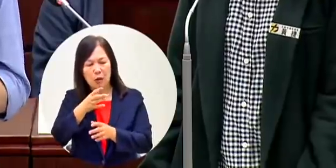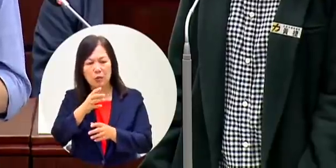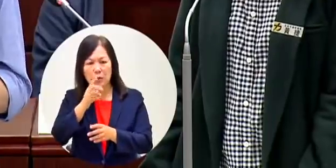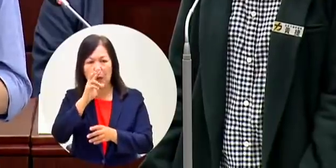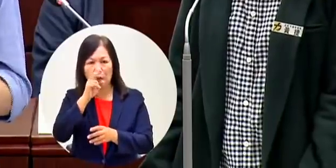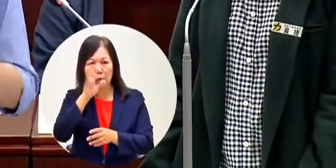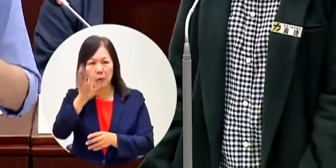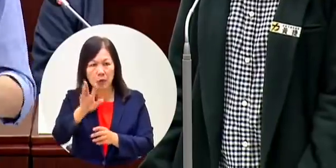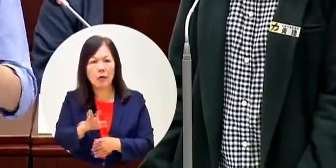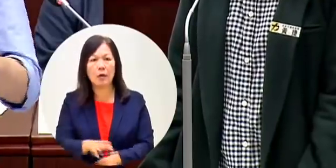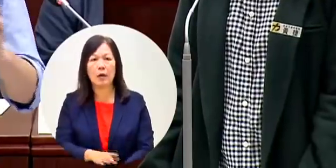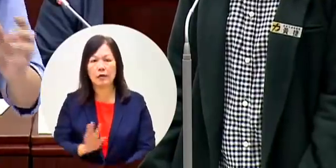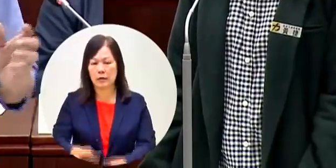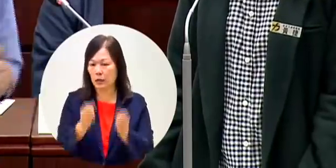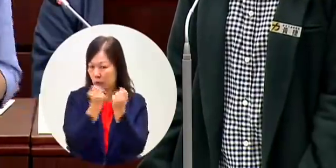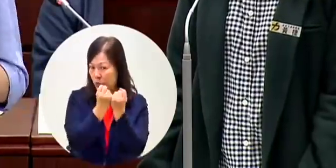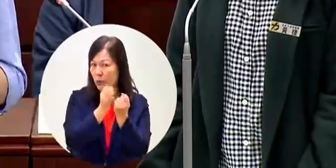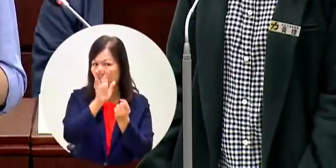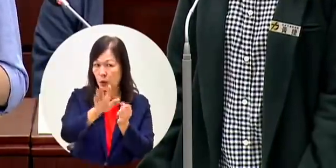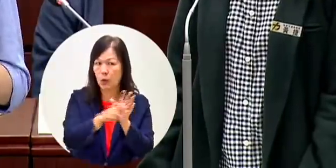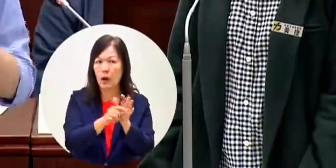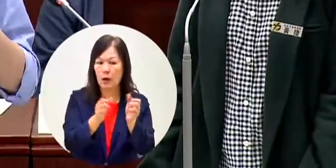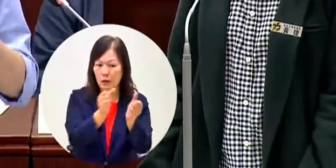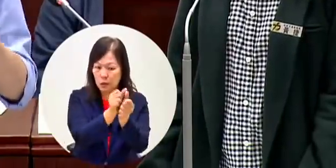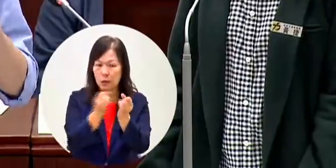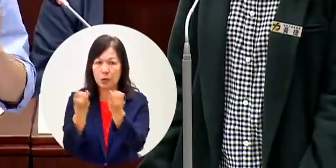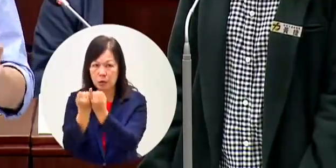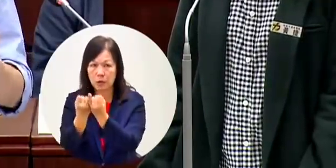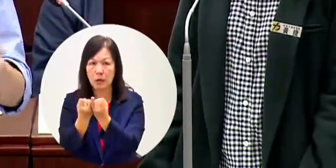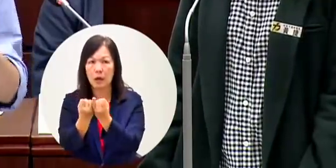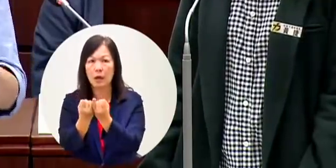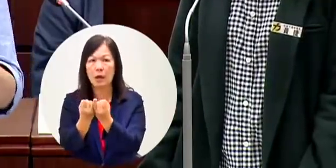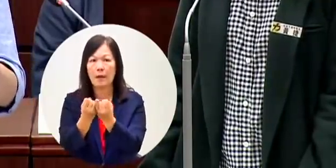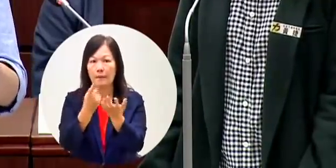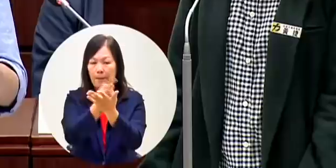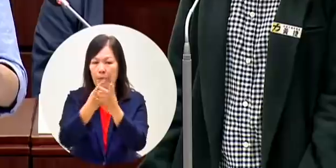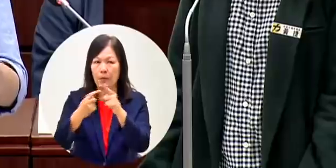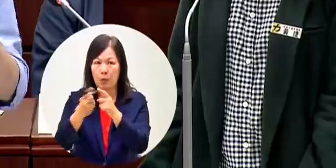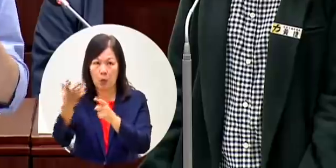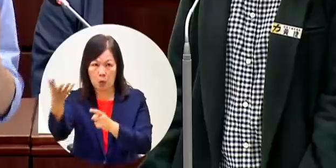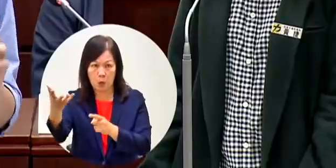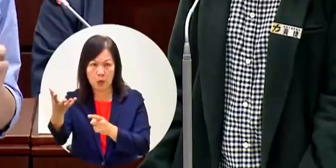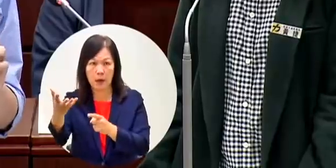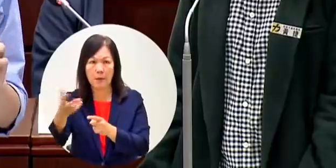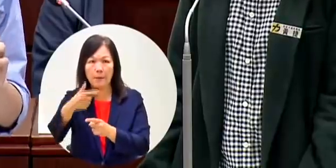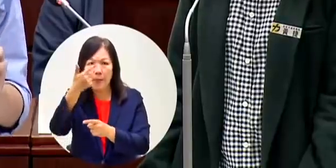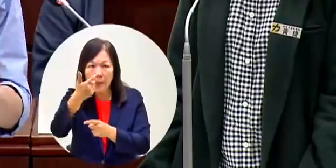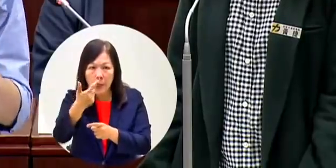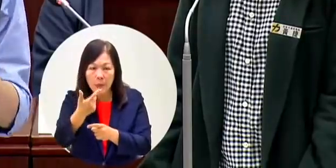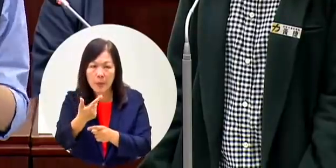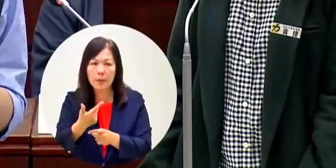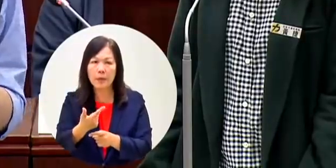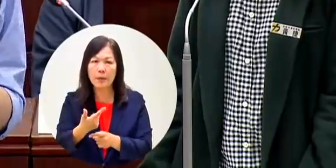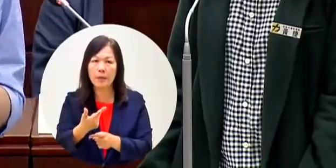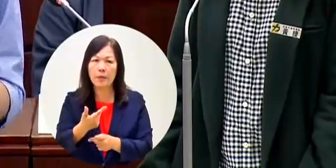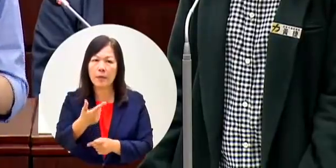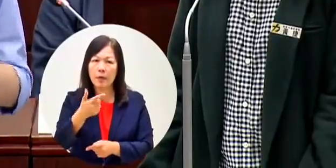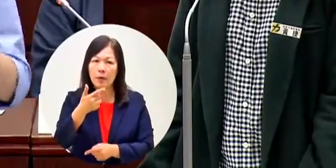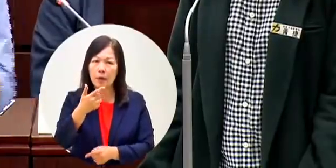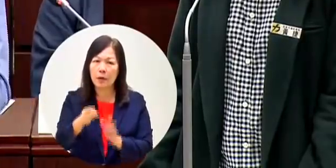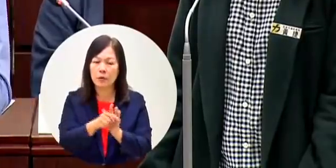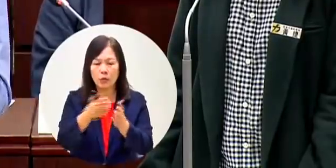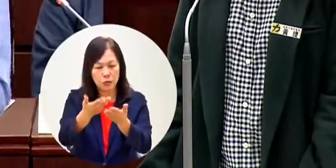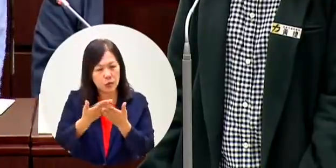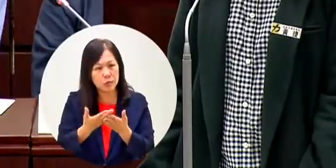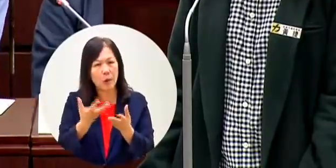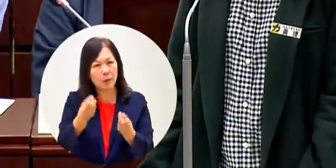同性之间也被大多数的民众慢慢逐步开始不接受这样，可愿意接受